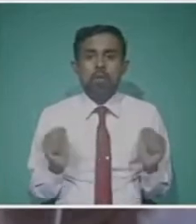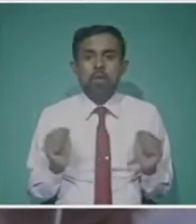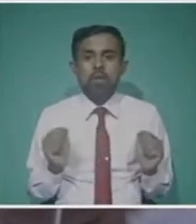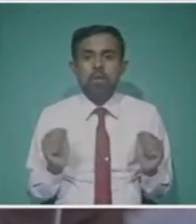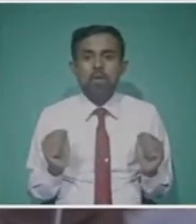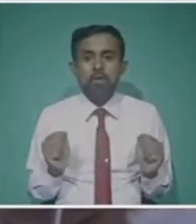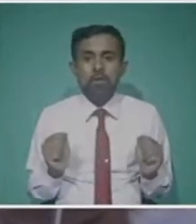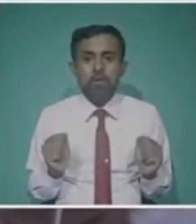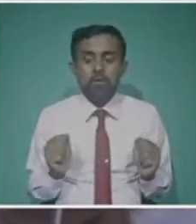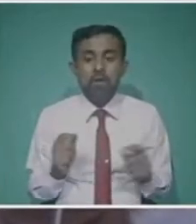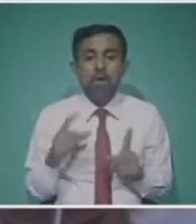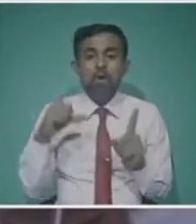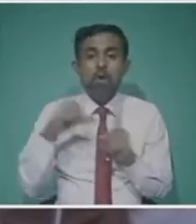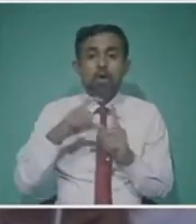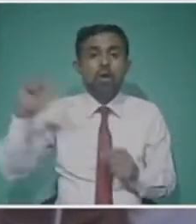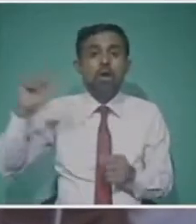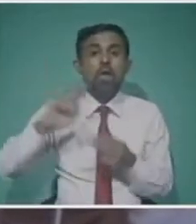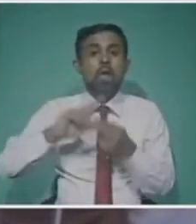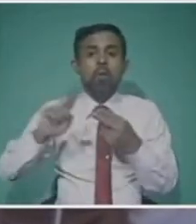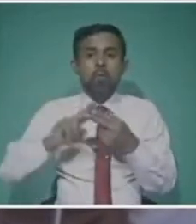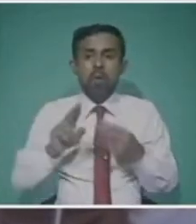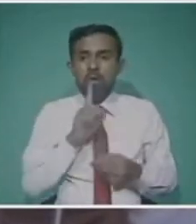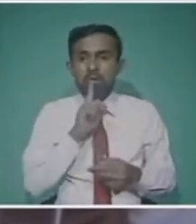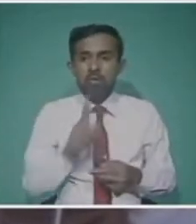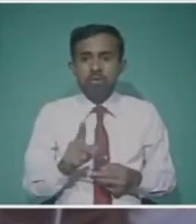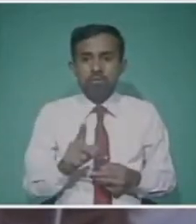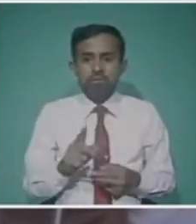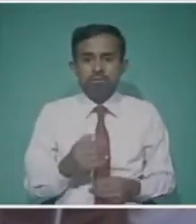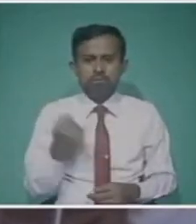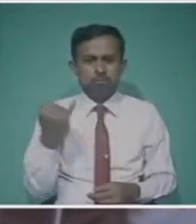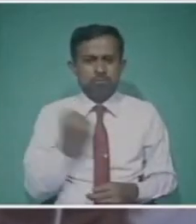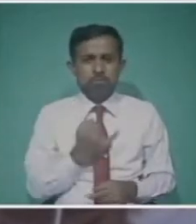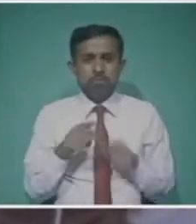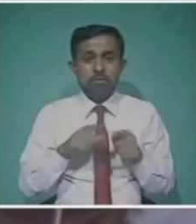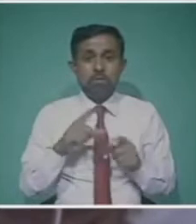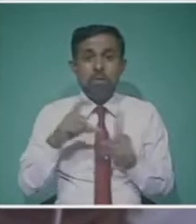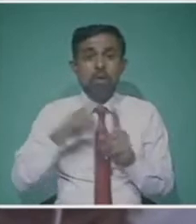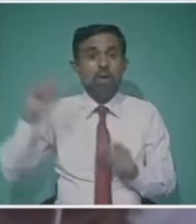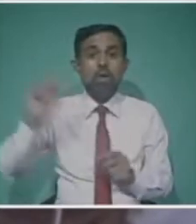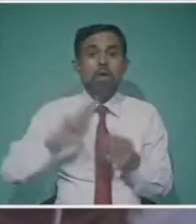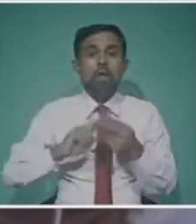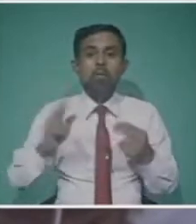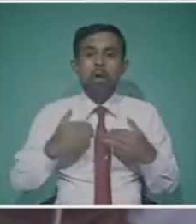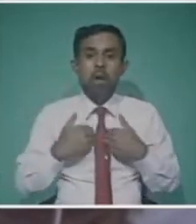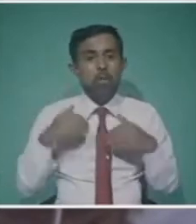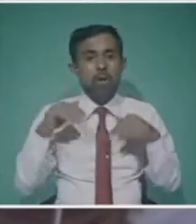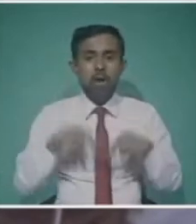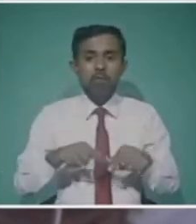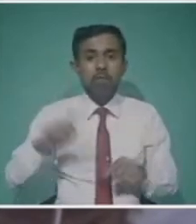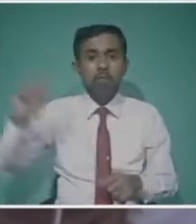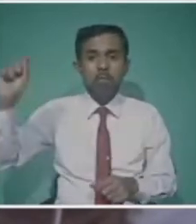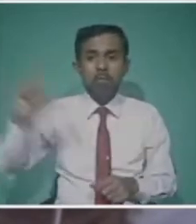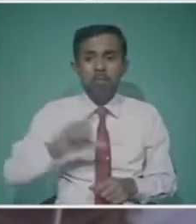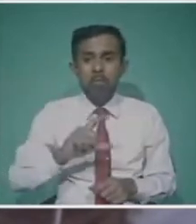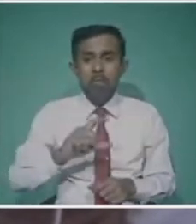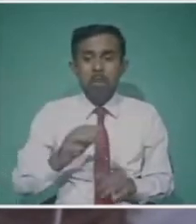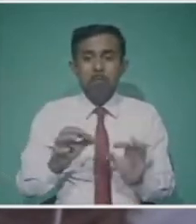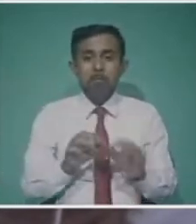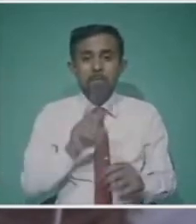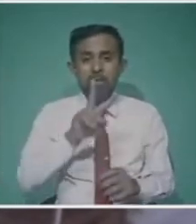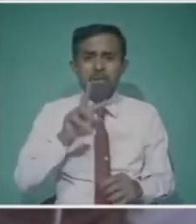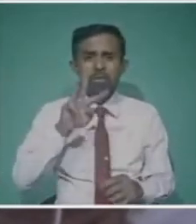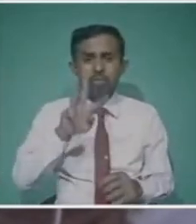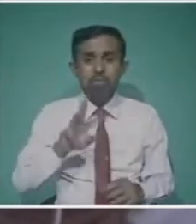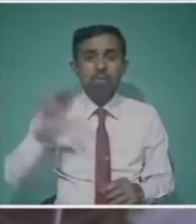නිසා තමයි ඩොලර් ටික එවන්න එපා කියන්නේ. කුහක විදියට ඩොලර් ටික එවන්න එපා. අපි ආපුවාම එවන්න. අපි ආවම ඩොලර් බිලියන 2ක්